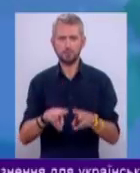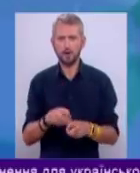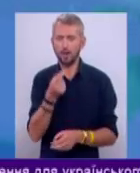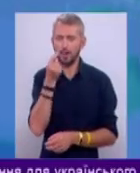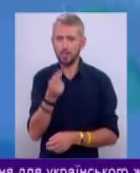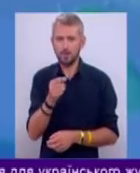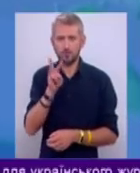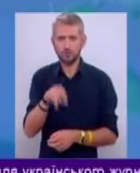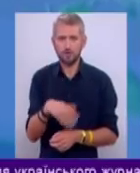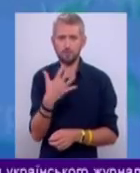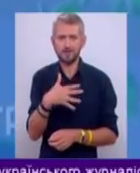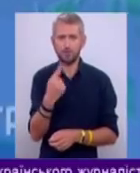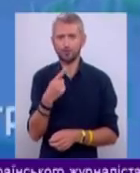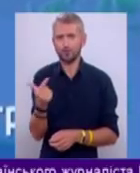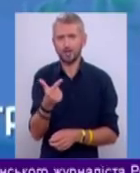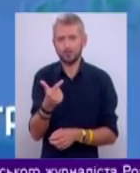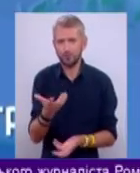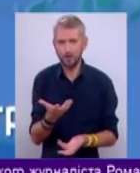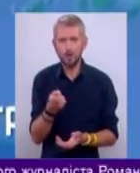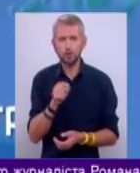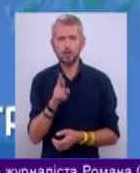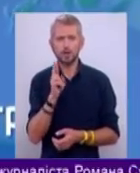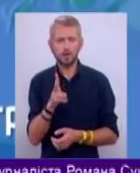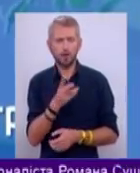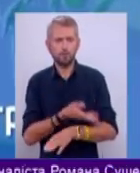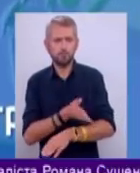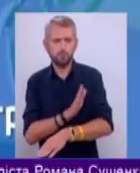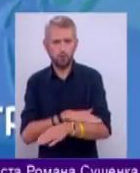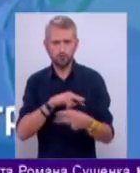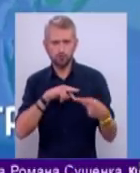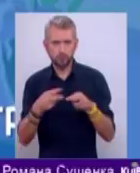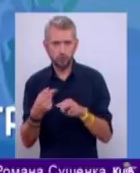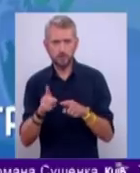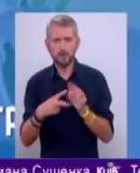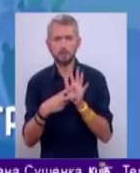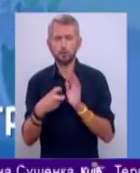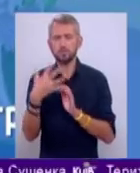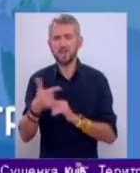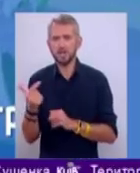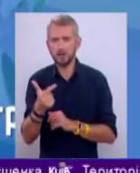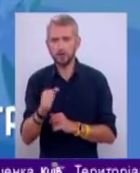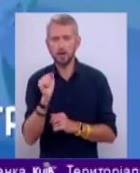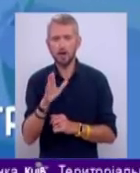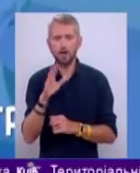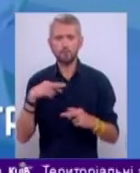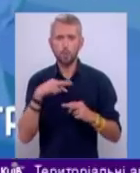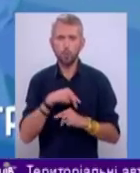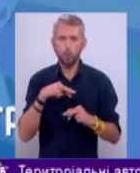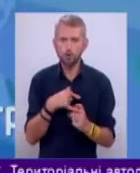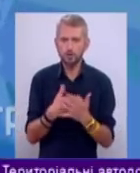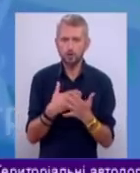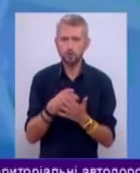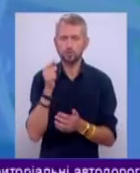мізерний штраф у 51 гривню, тоді як в Польщі в перерахунку це 750 гривень, а в Угорщині,